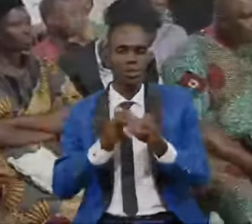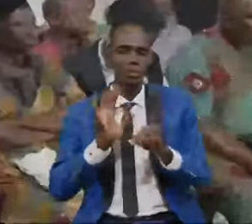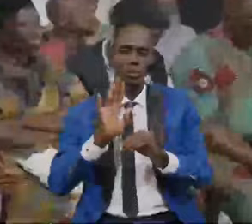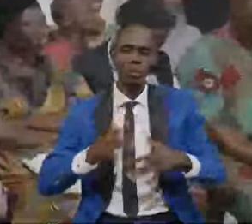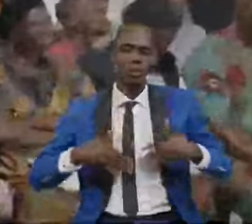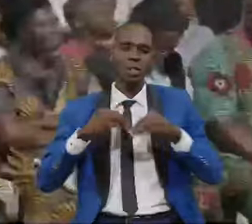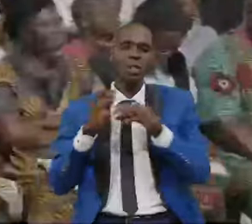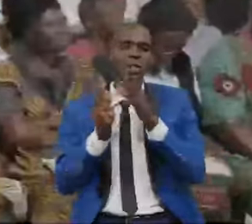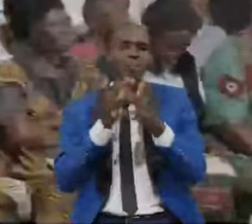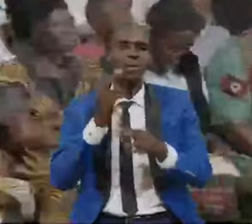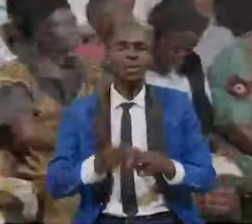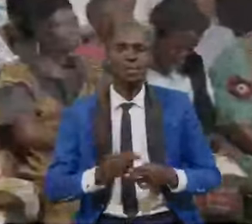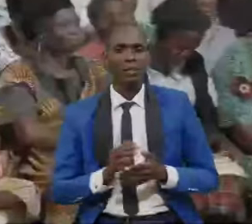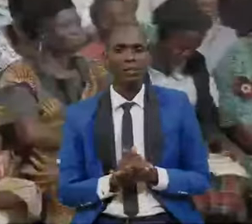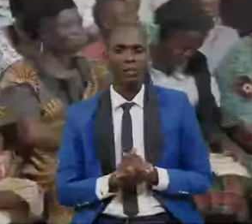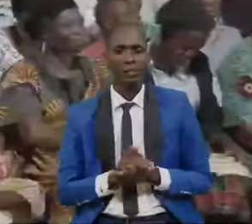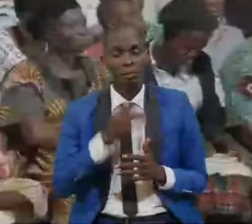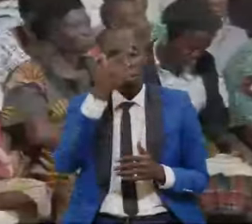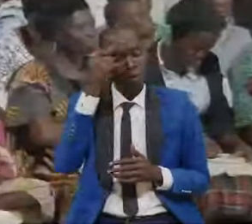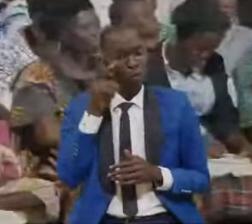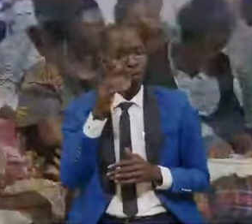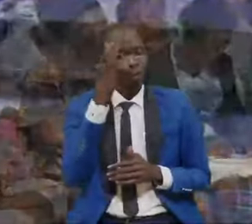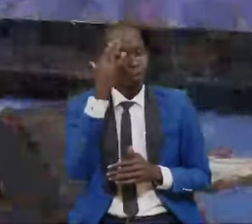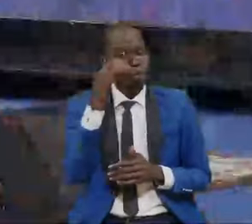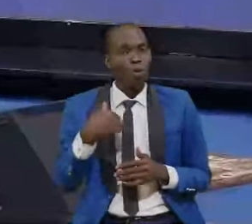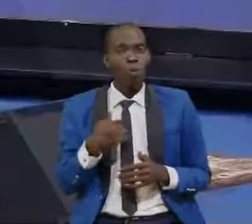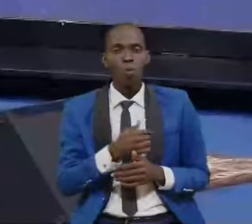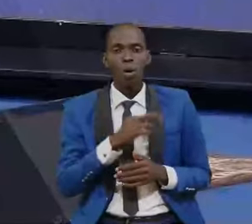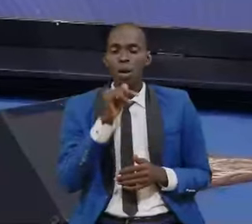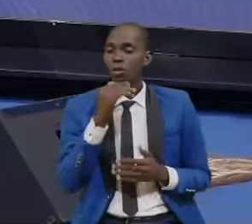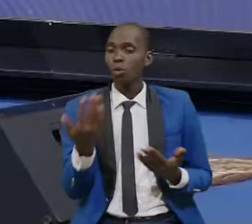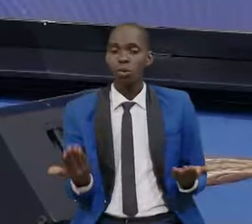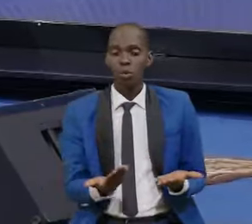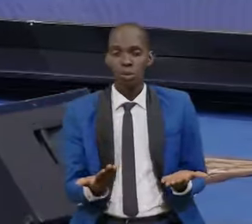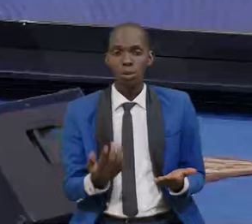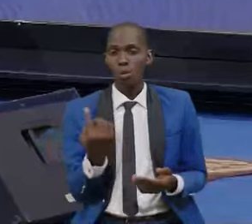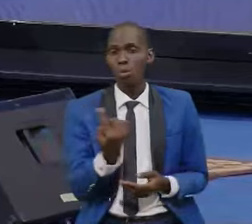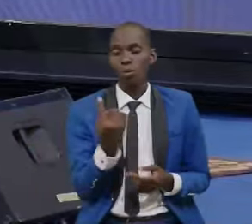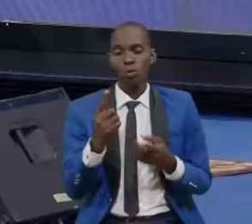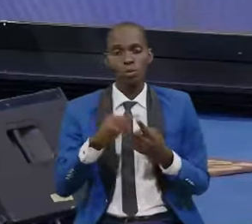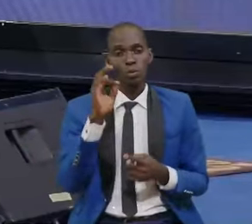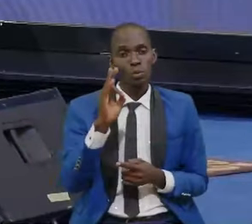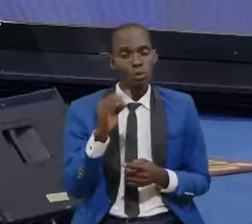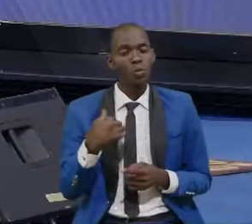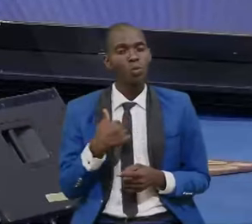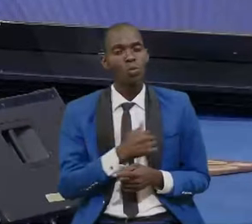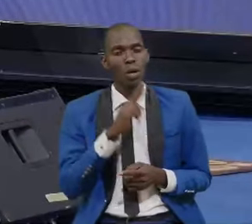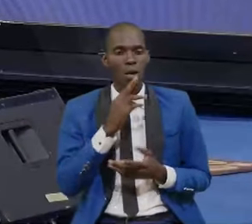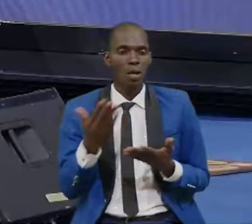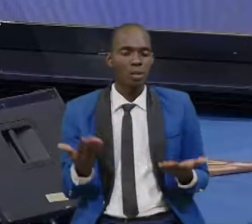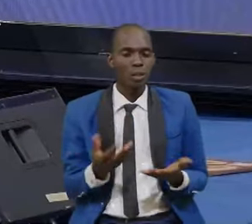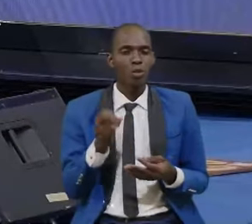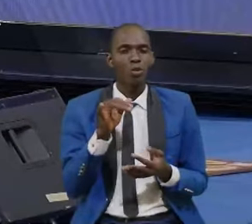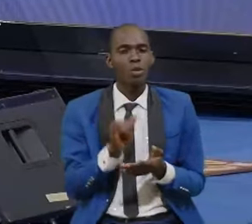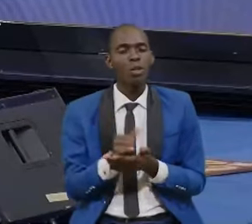de Jésus. Parce que vous savez, nous ne sommes pas seulement là pour prêcher. Nous sommes là pour accomplir ce